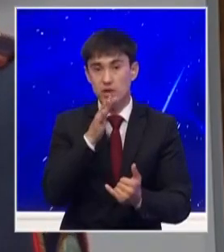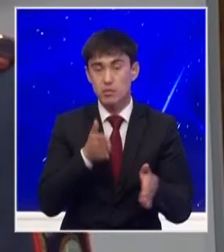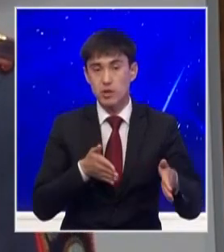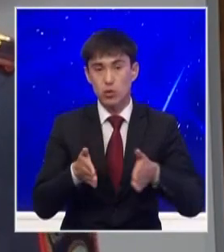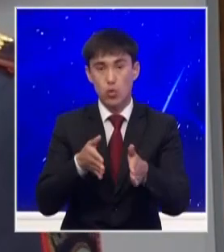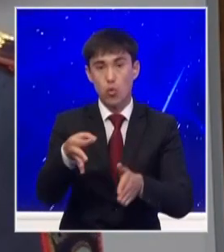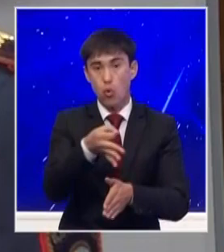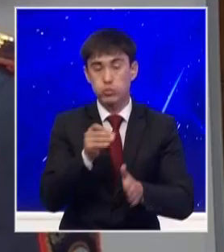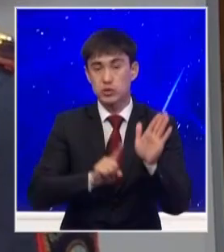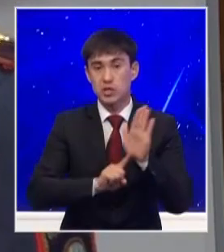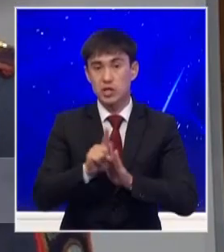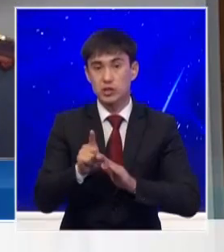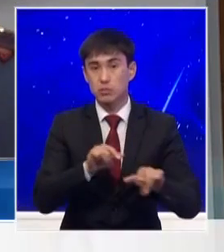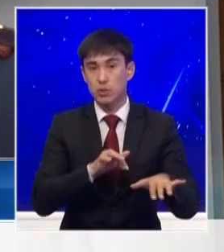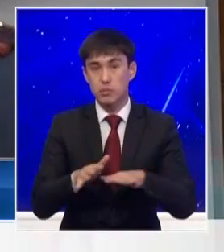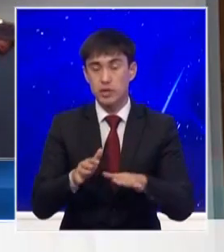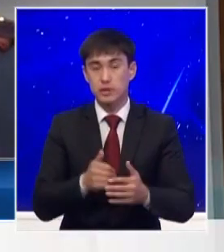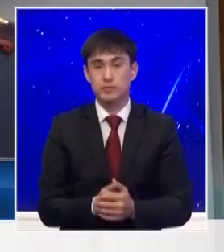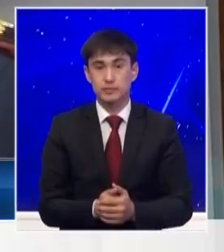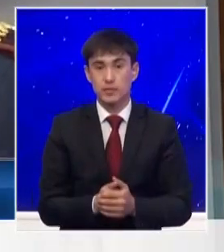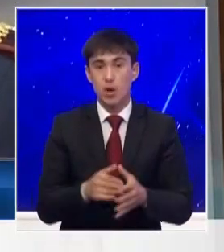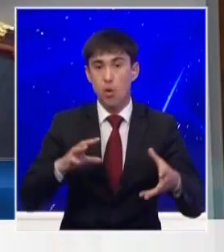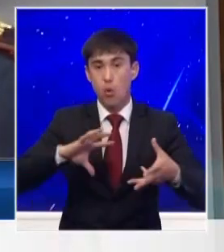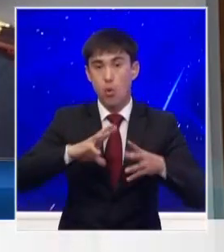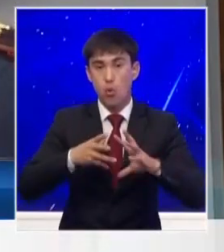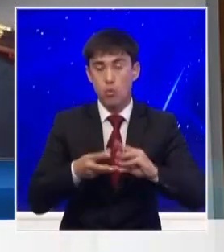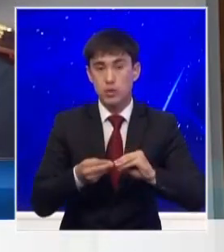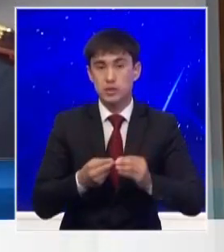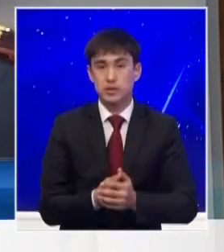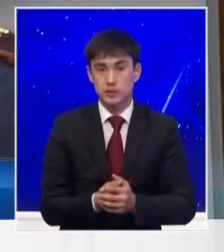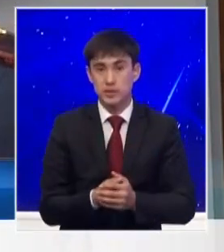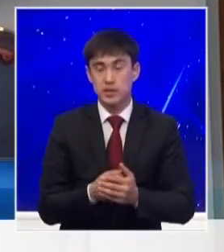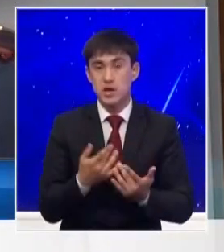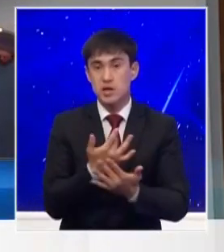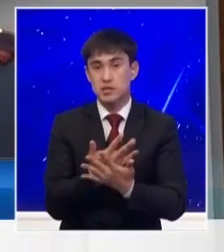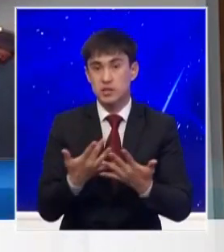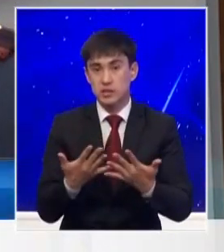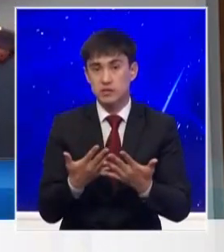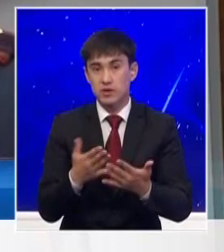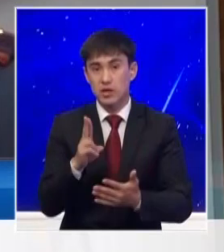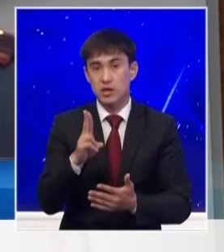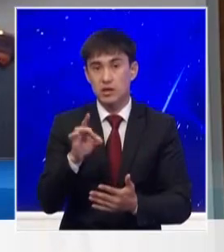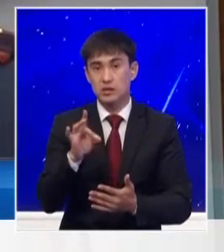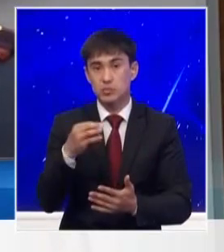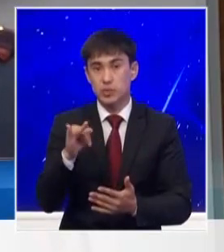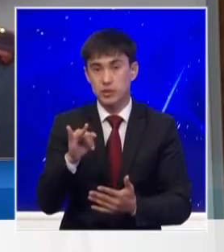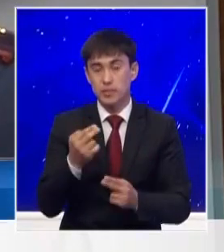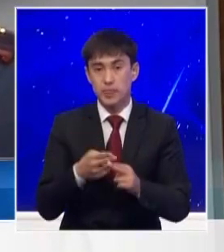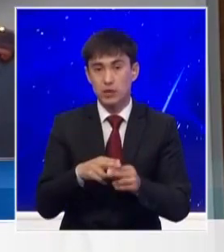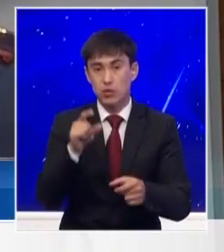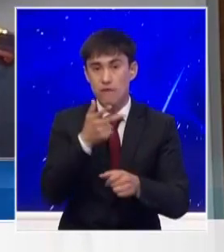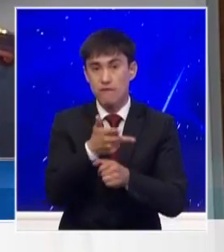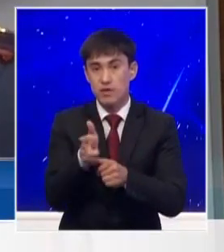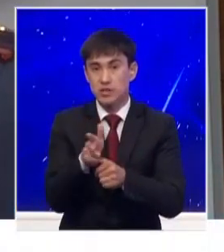дорогах области начали применять комплексные средства КРИСПИ, которые